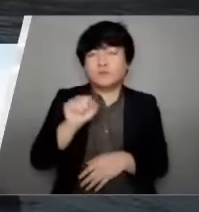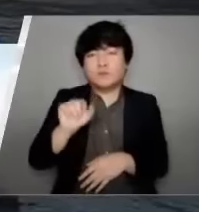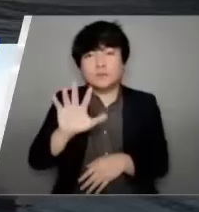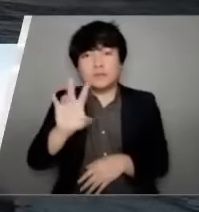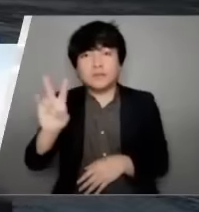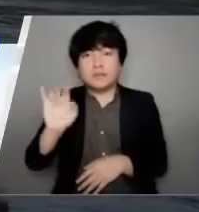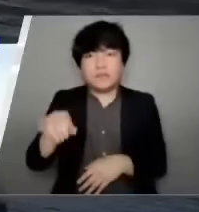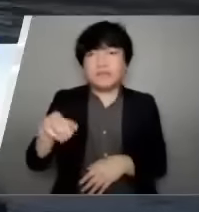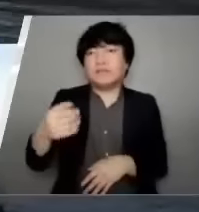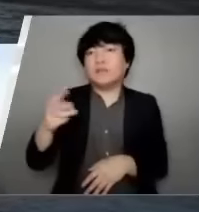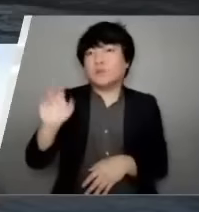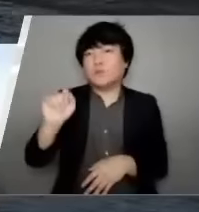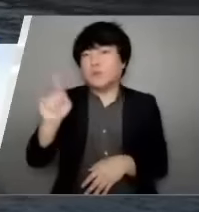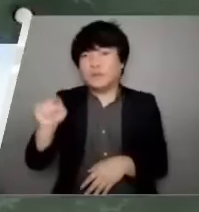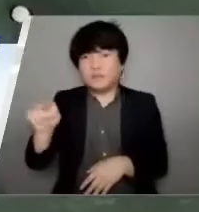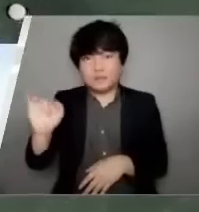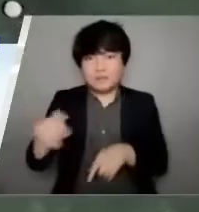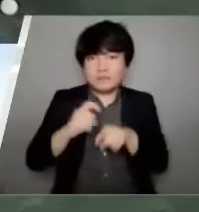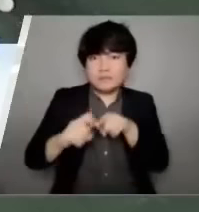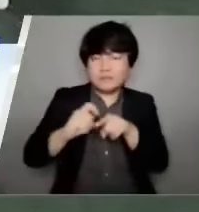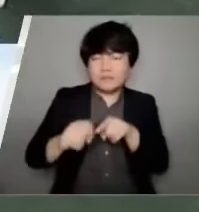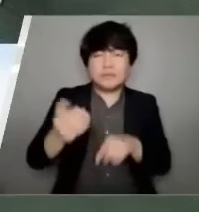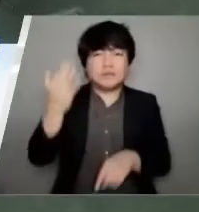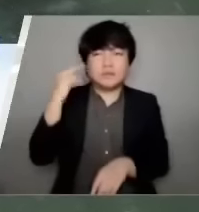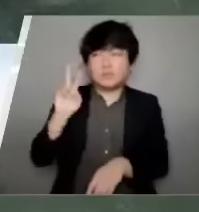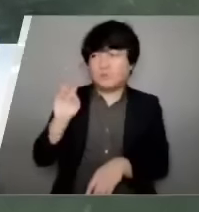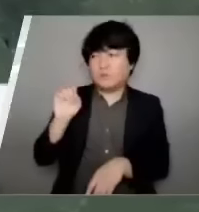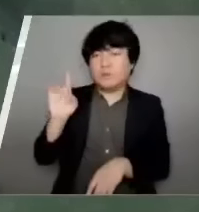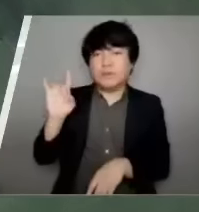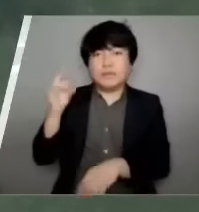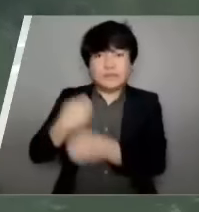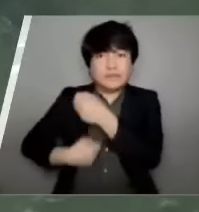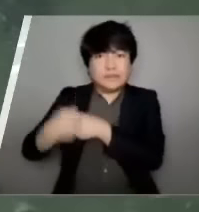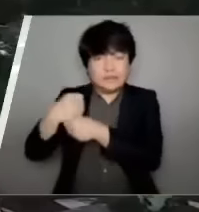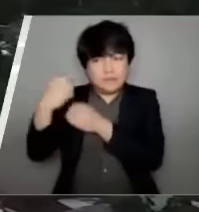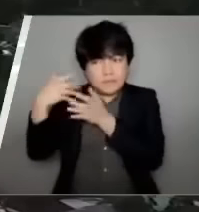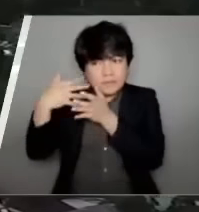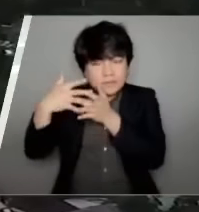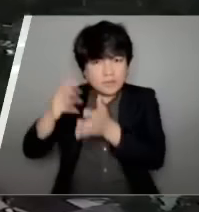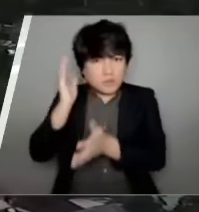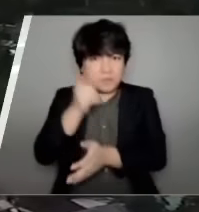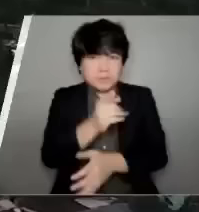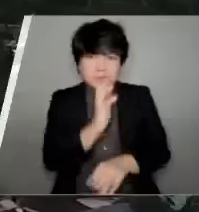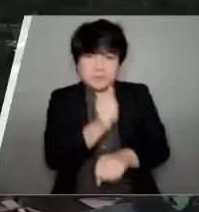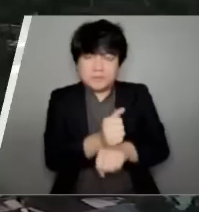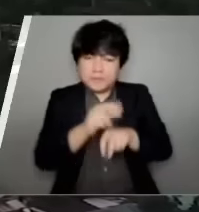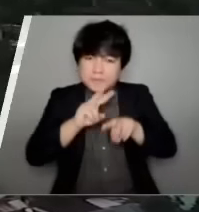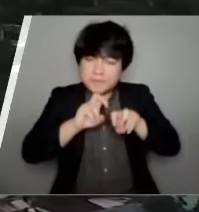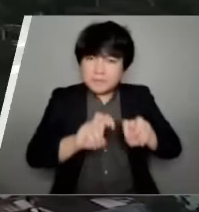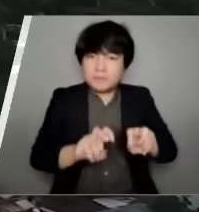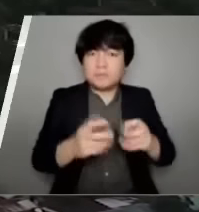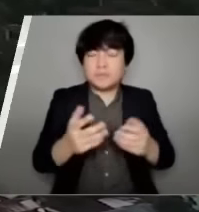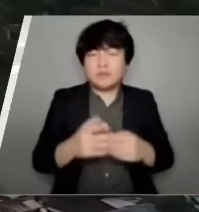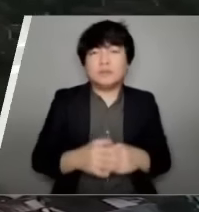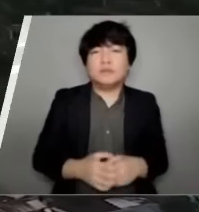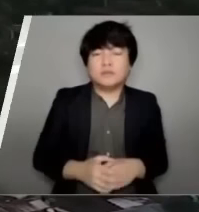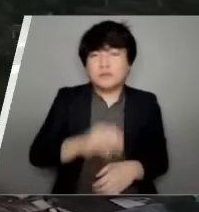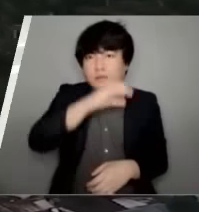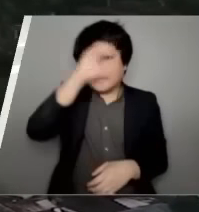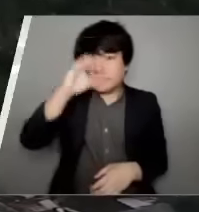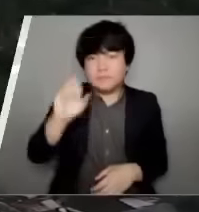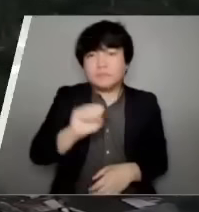2018 pa nang simulang pag-aralan ng proyekto na sasaklaw sa 2,000 hektarya ng lawa sa bahagi ng Calamba, Santa Rosa,